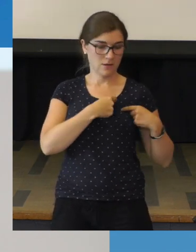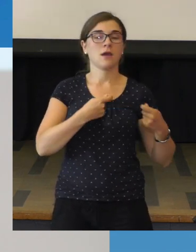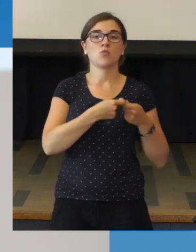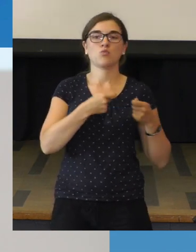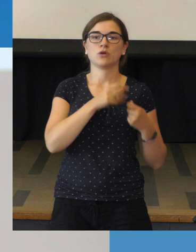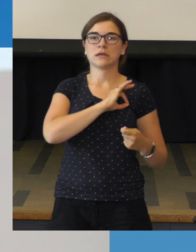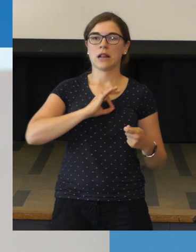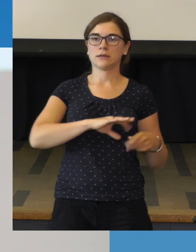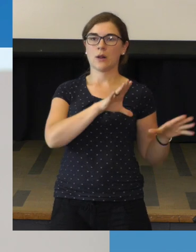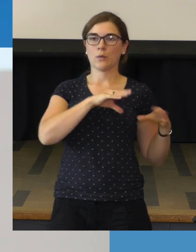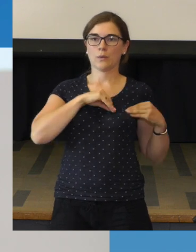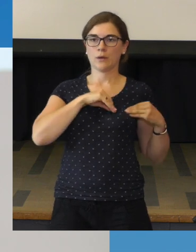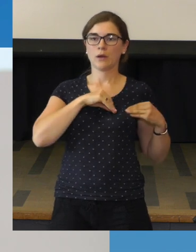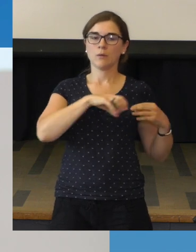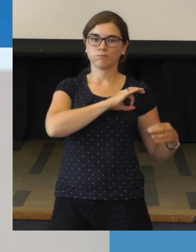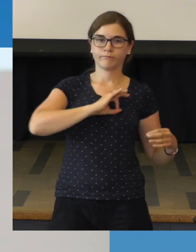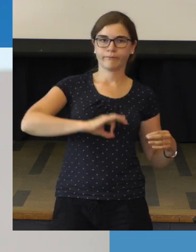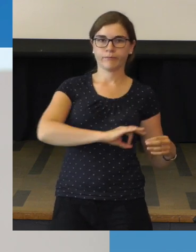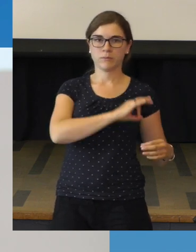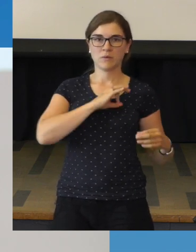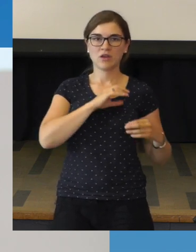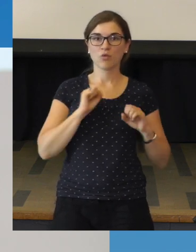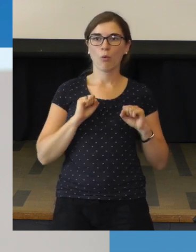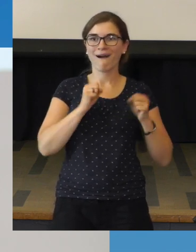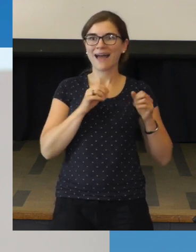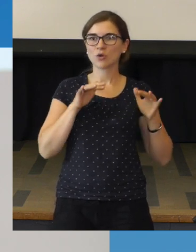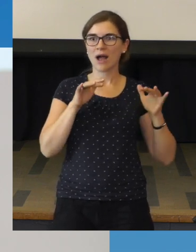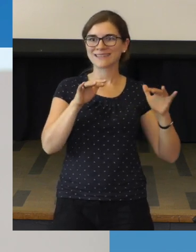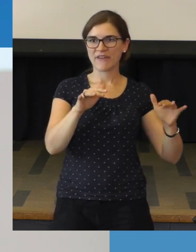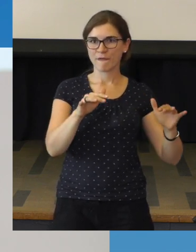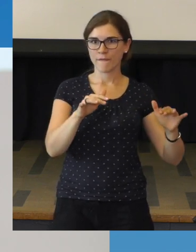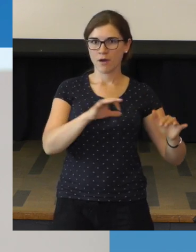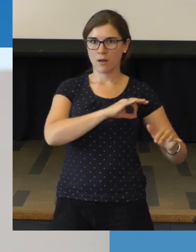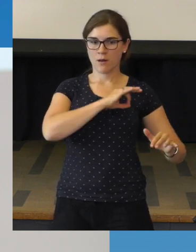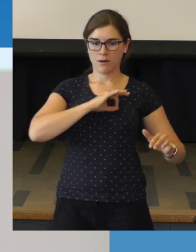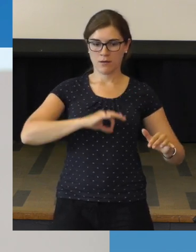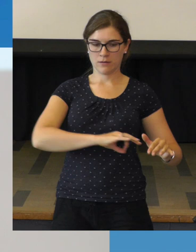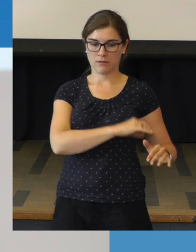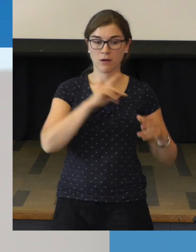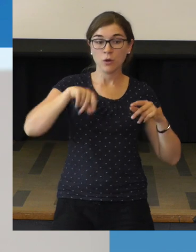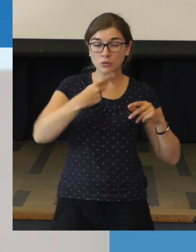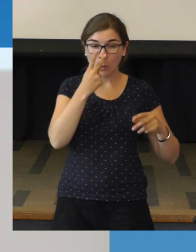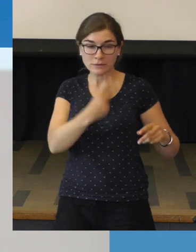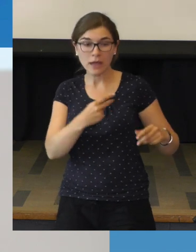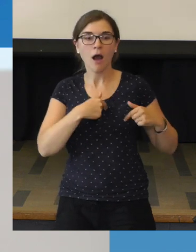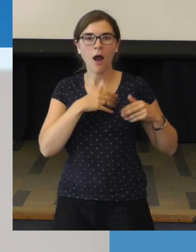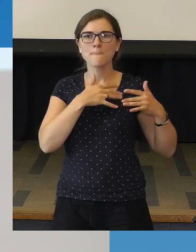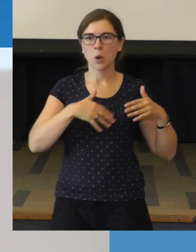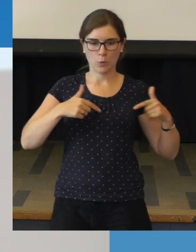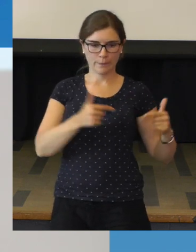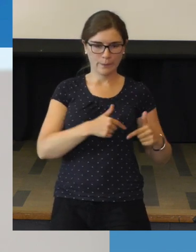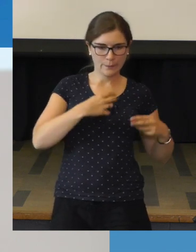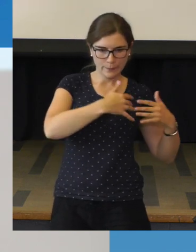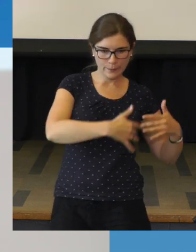Herzmuskelzellen aufgenommen werden und ist radioaktiv beladen. Und dadurch kann man sehen, wo das Blut überall hinfließt im